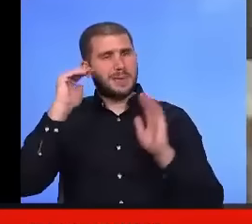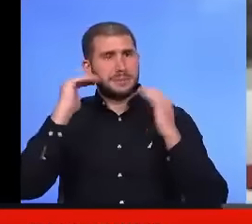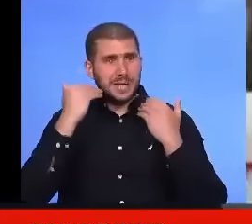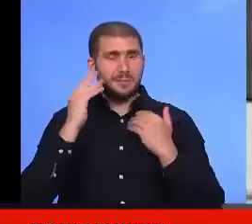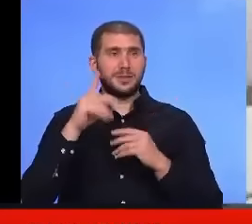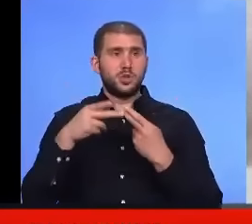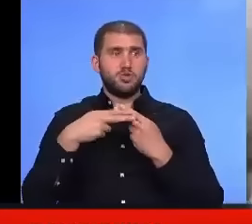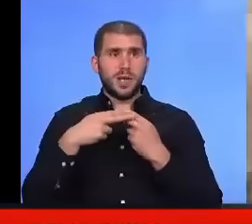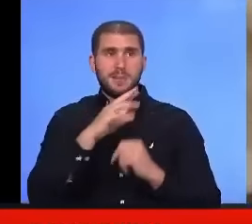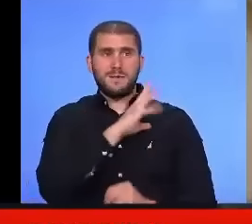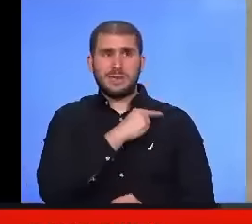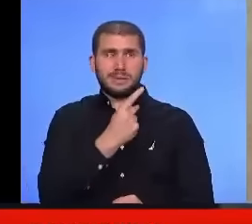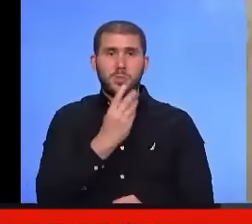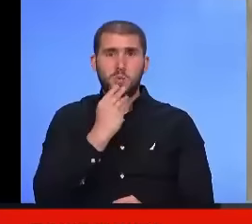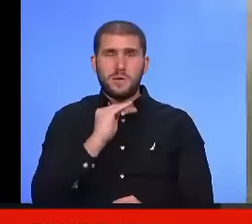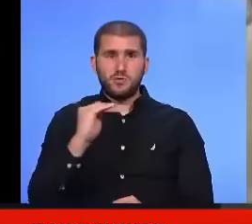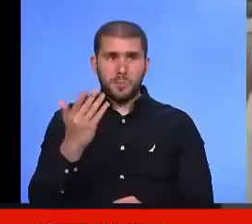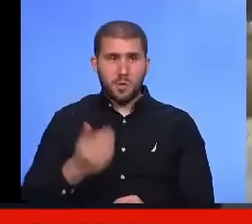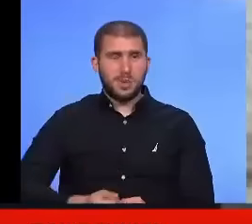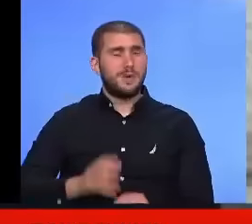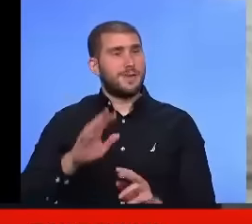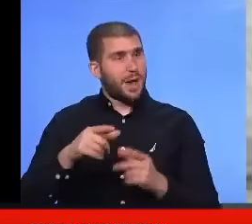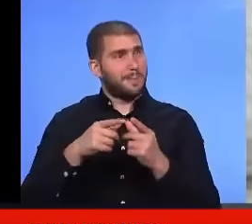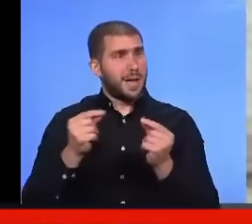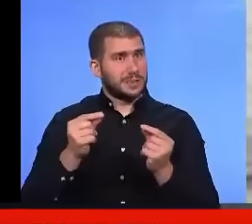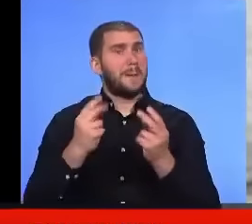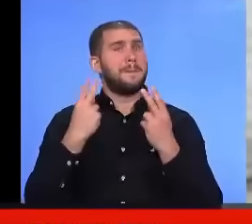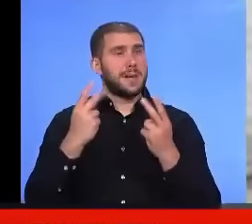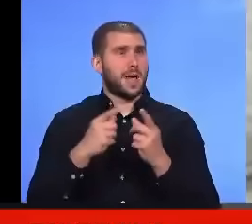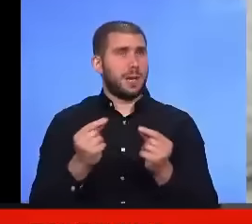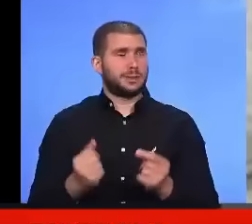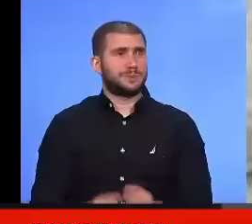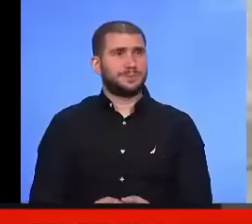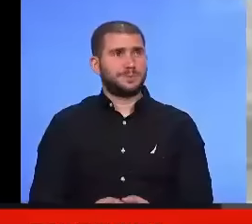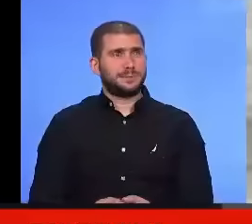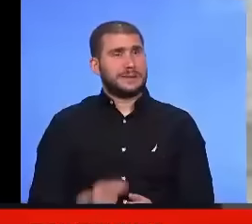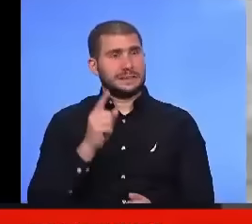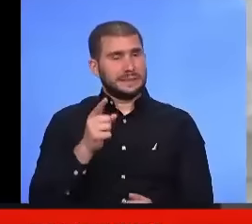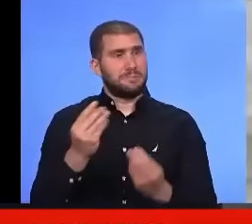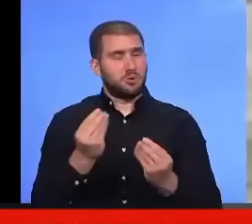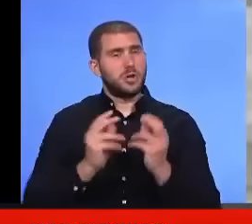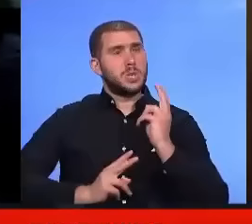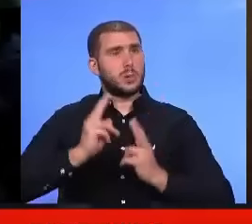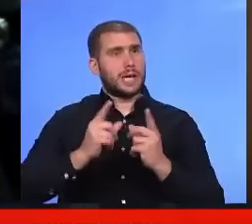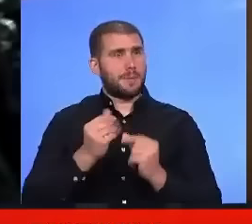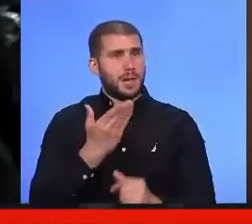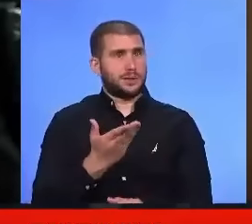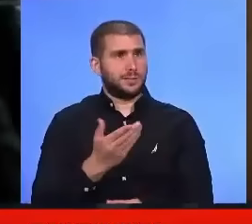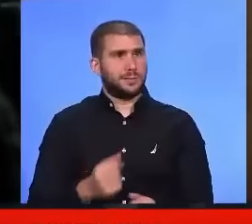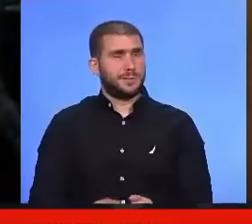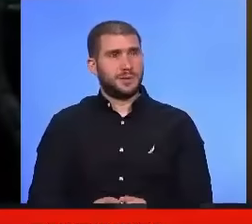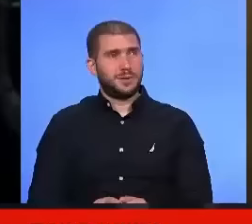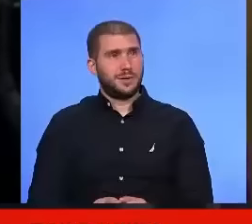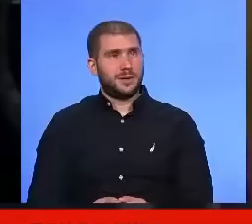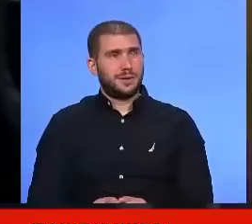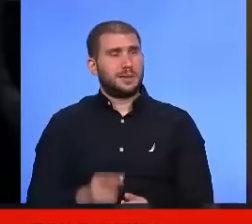אצל השכנים הפלסטינים ביהודה ושומרון, וגם בעזה, בעיקר בעזה. זה פריט שיוצר בעזה.